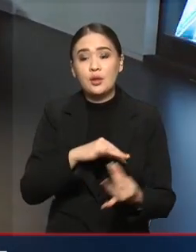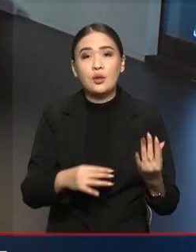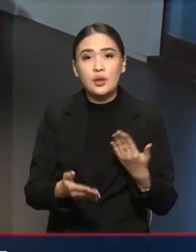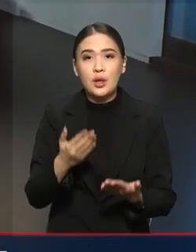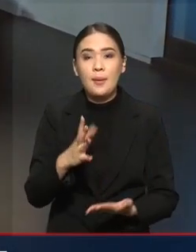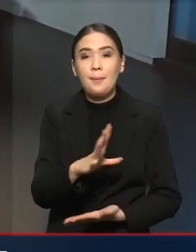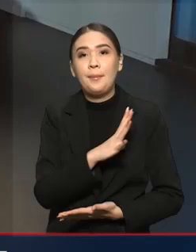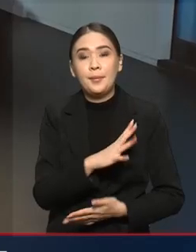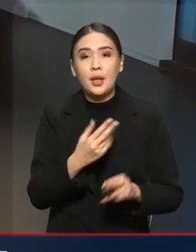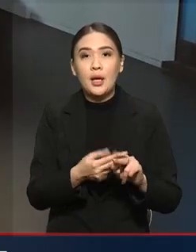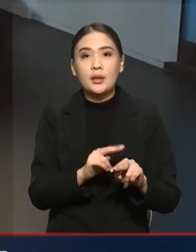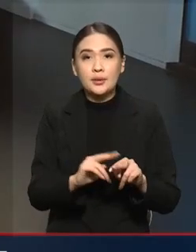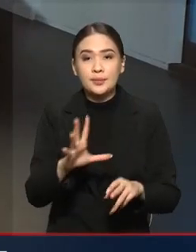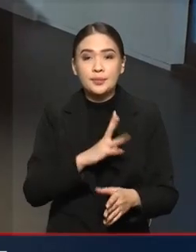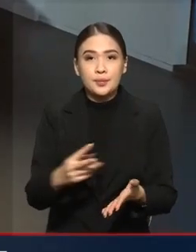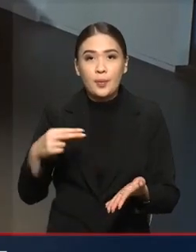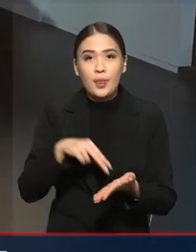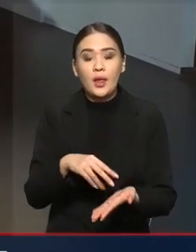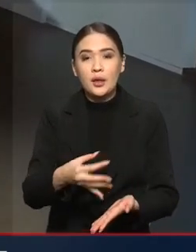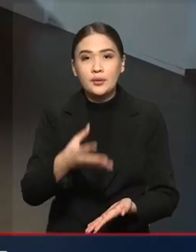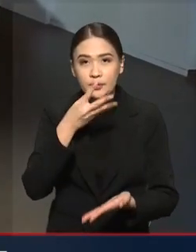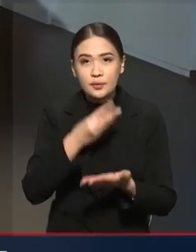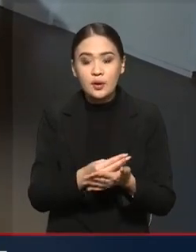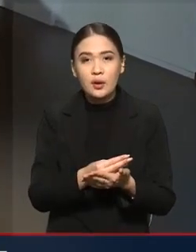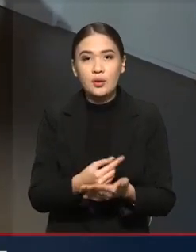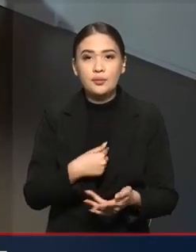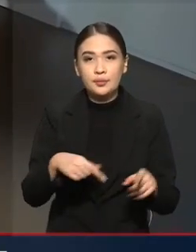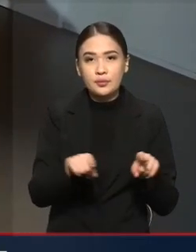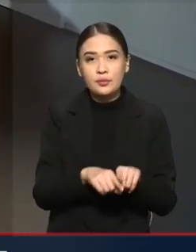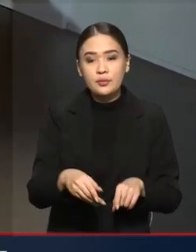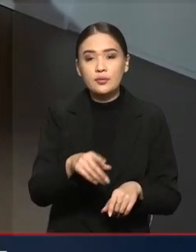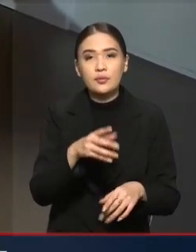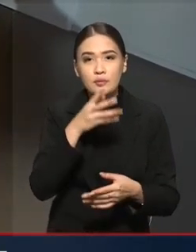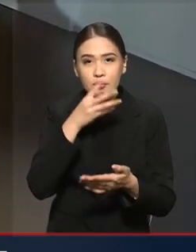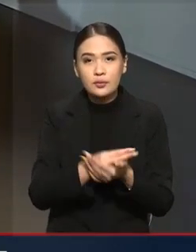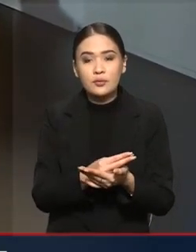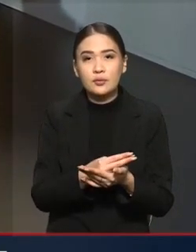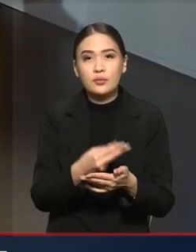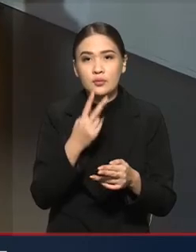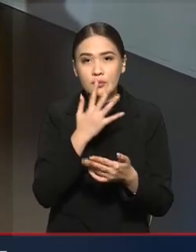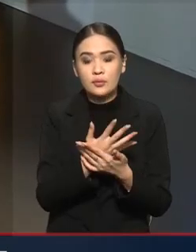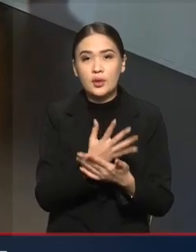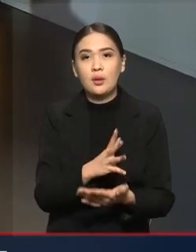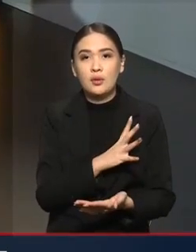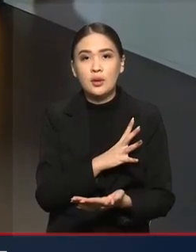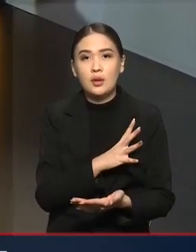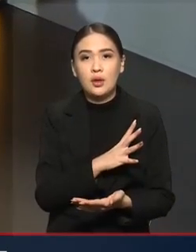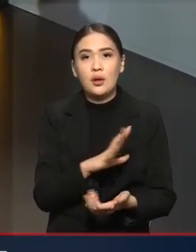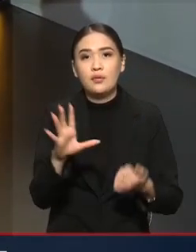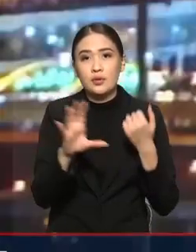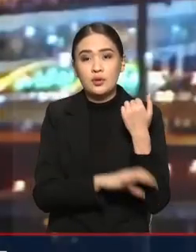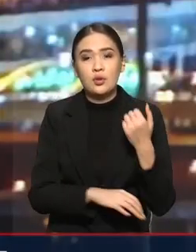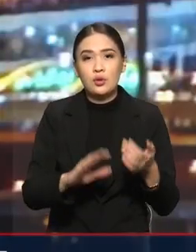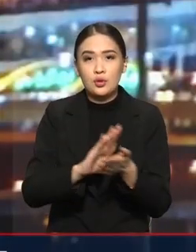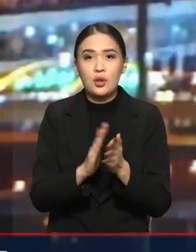такие они отстаивали свою позицию мы отстаивали свою и в итоге им пришлось с нами